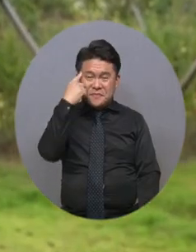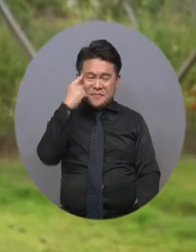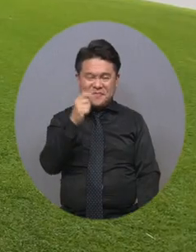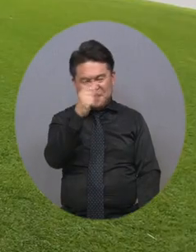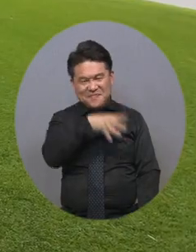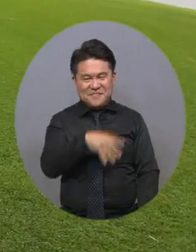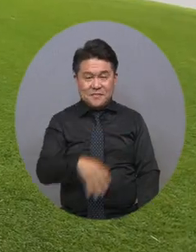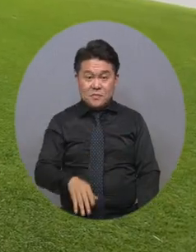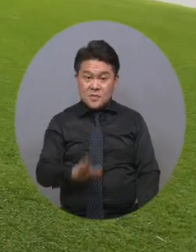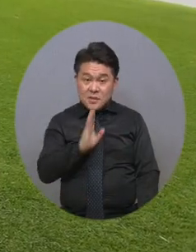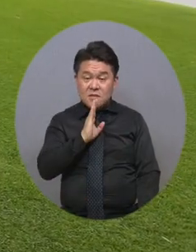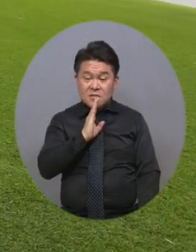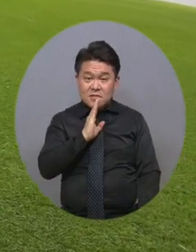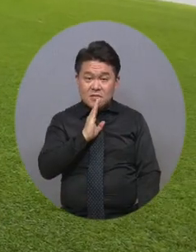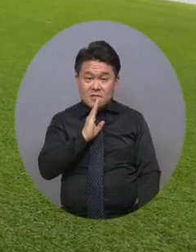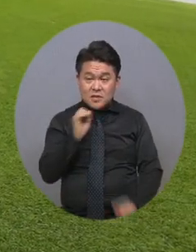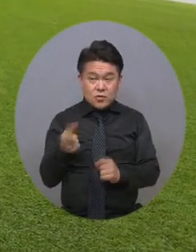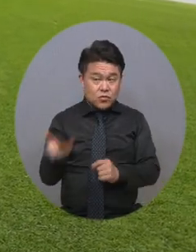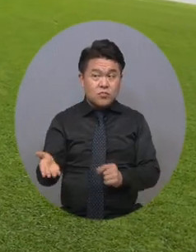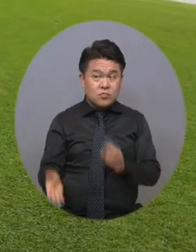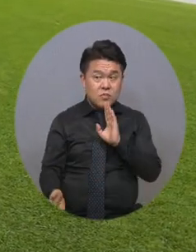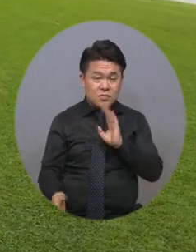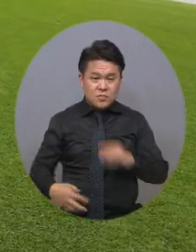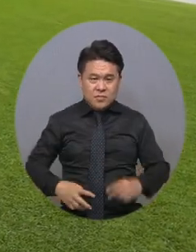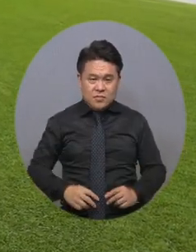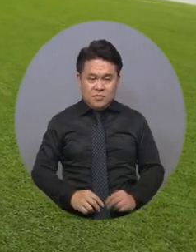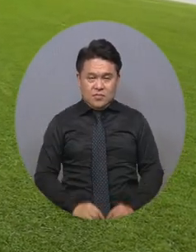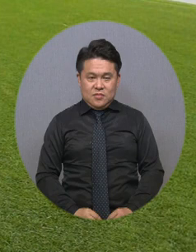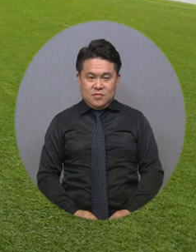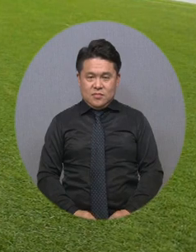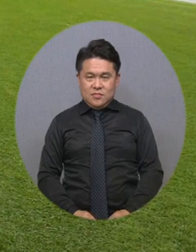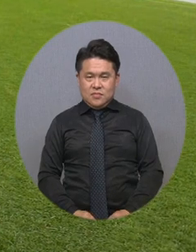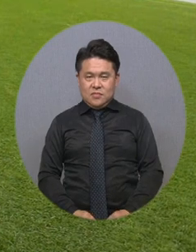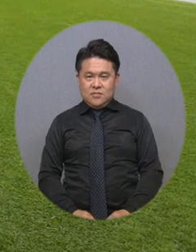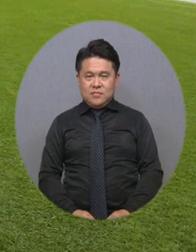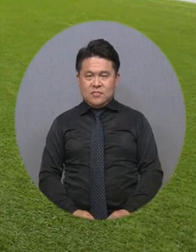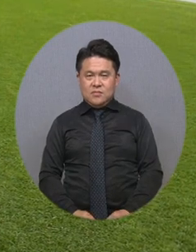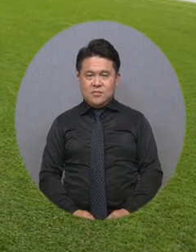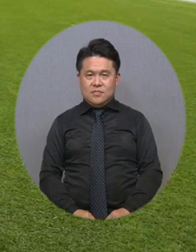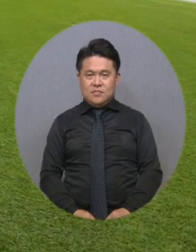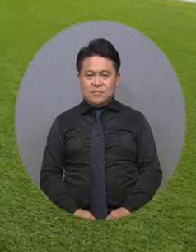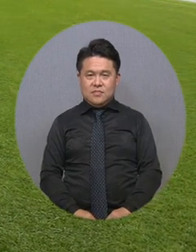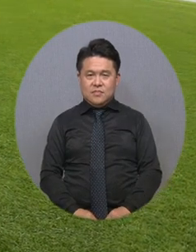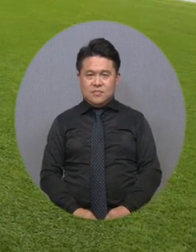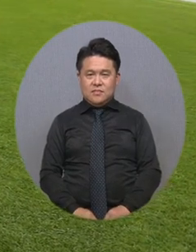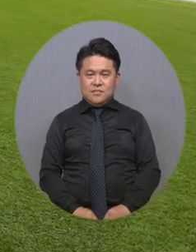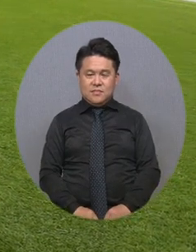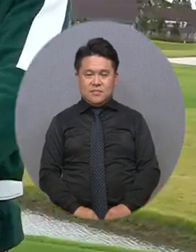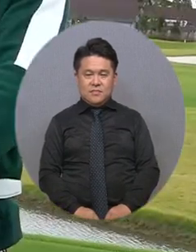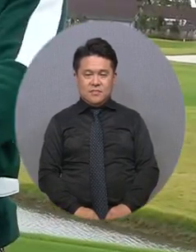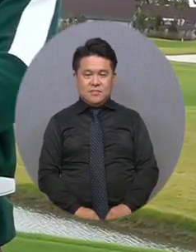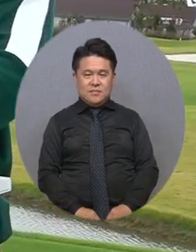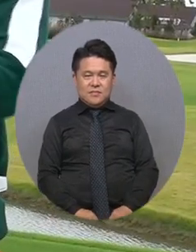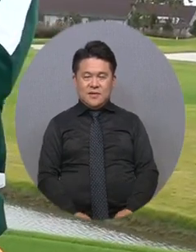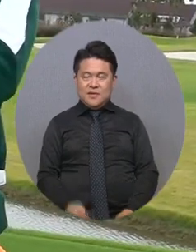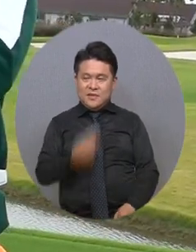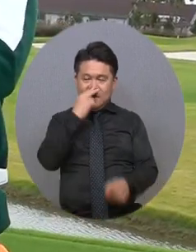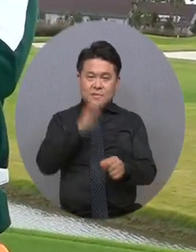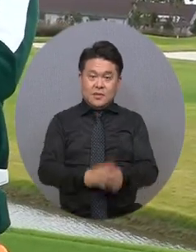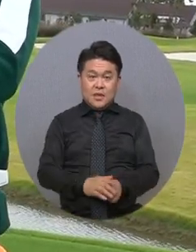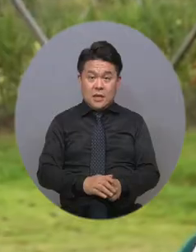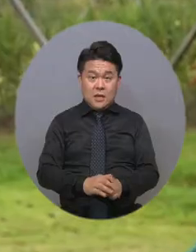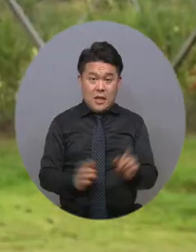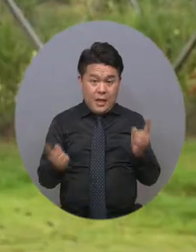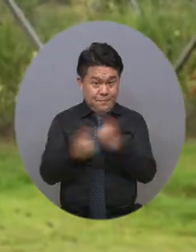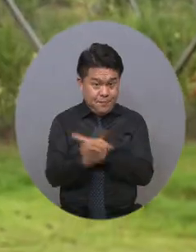할게요. 아 진짜로? 나 기회를 주는 거야. 진짜 잘 생각해봐. 하는 거 같아. 진짜 보인가? 진짜 안 바꾸지?